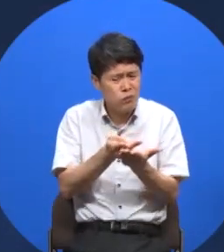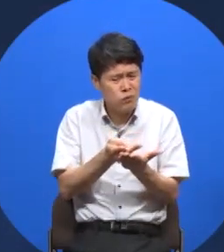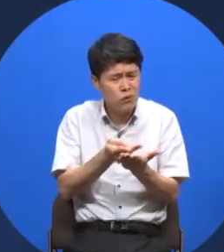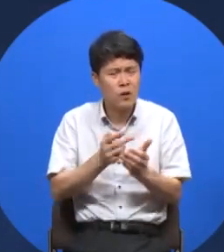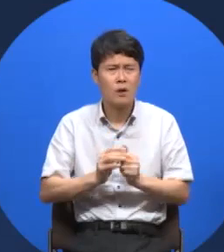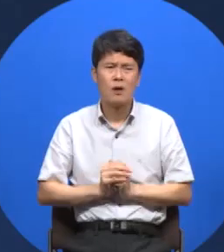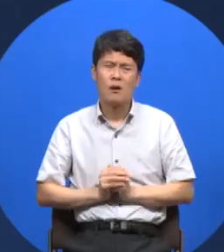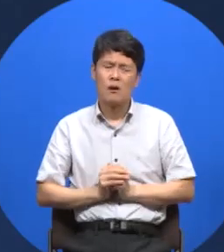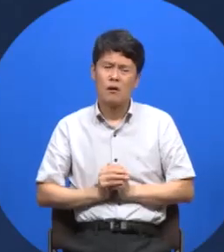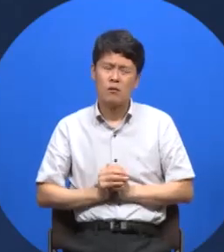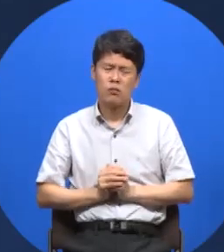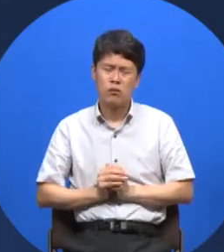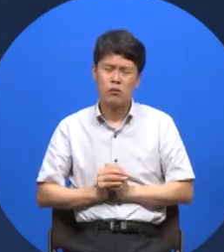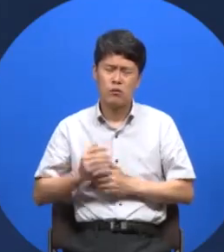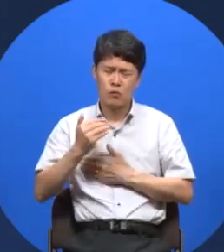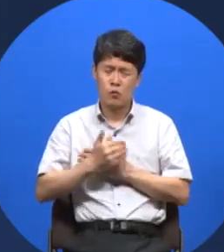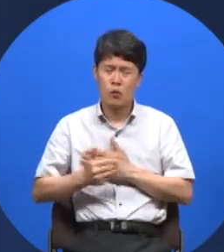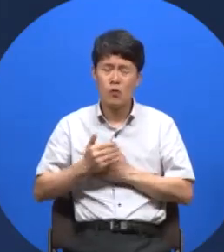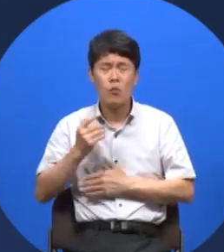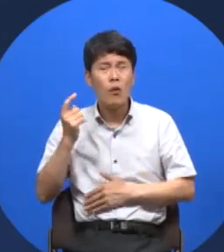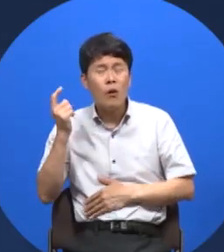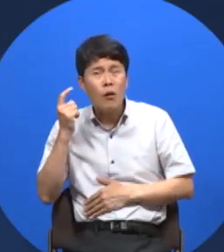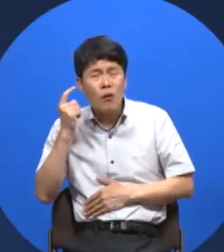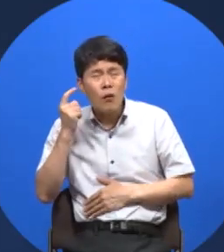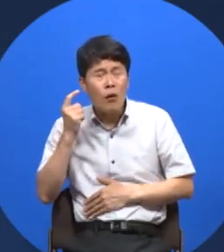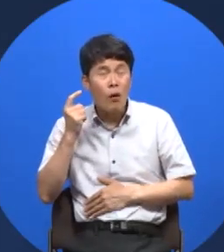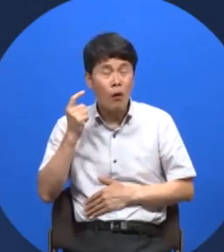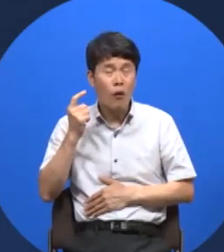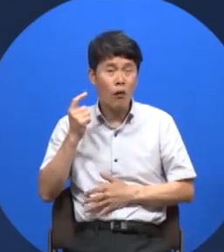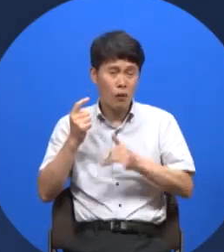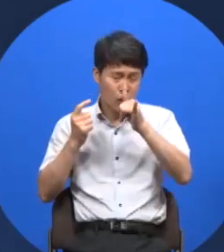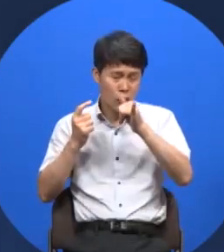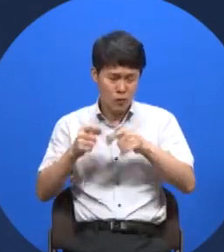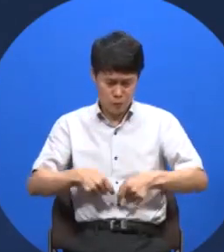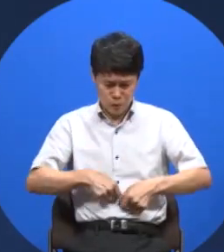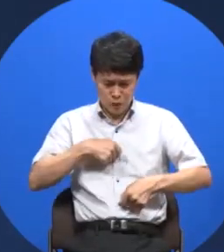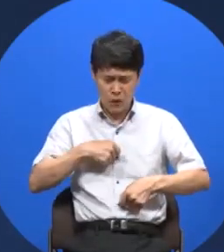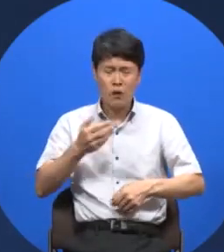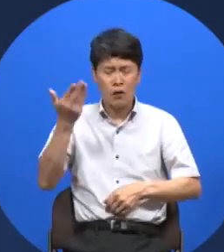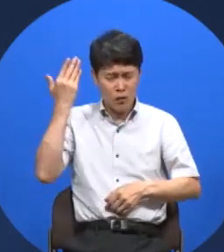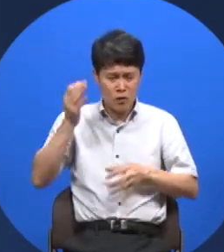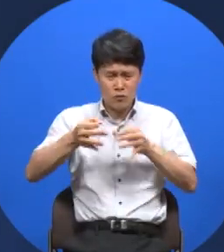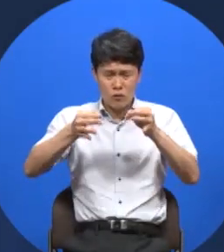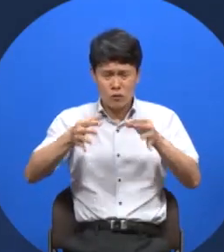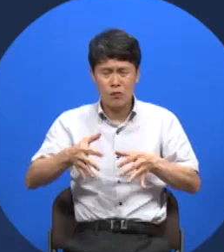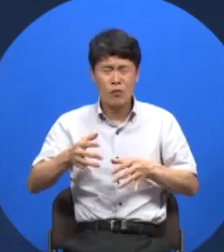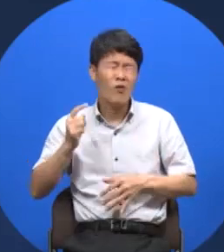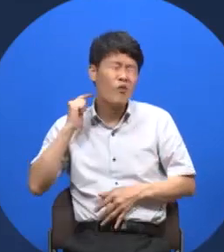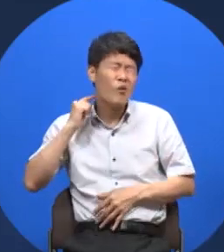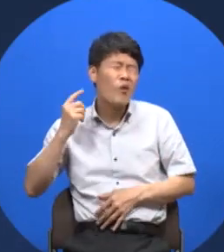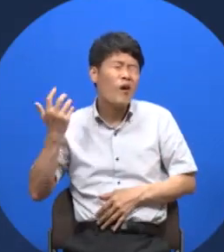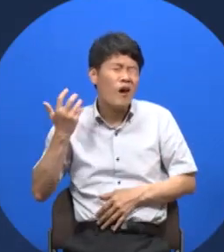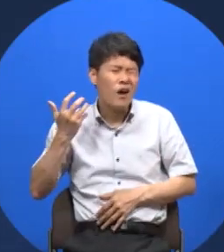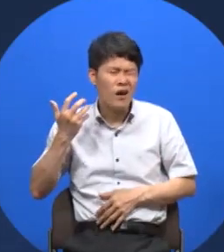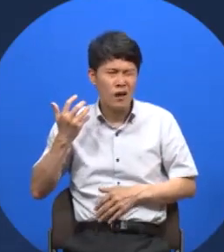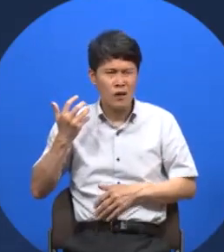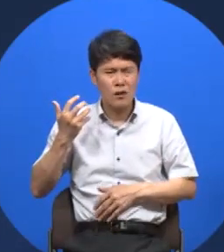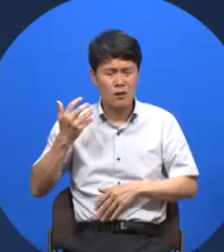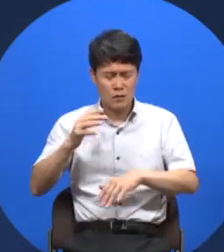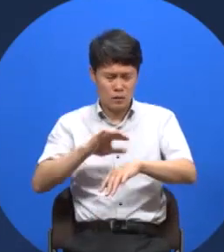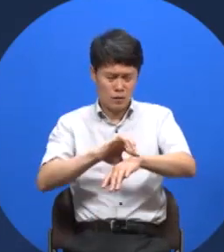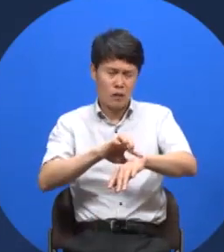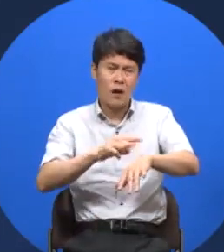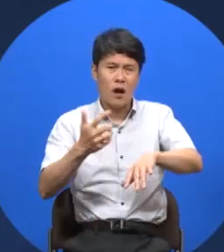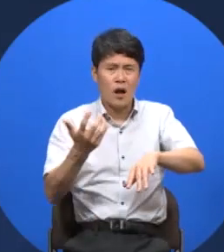비로소 몸에 소리가 들려오기 시작했다. 실은 그동안 목도 걸리고